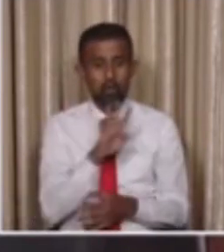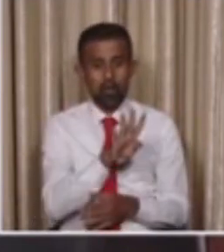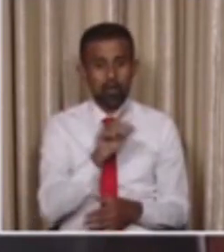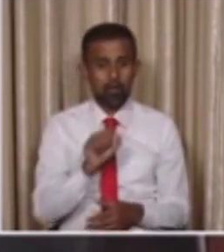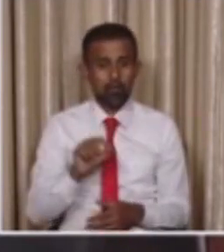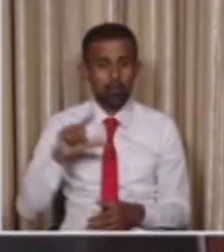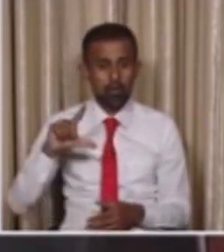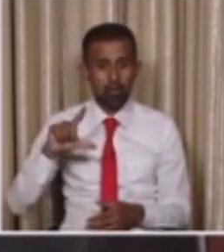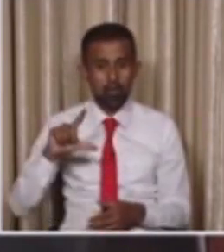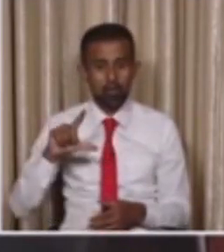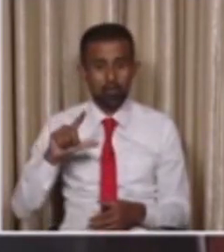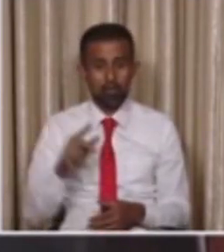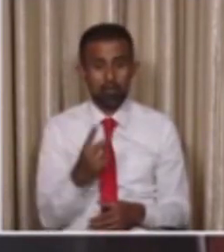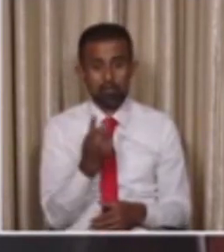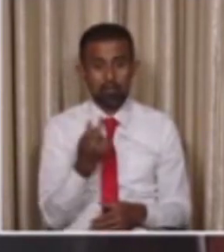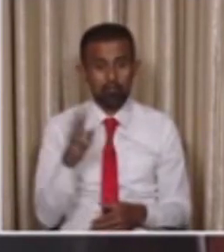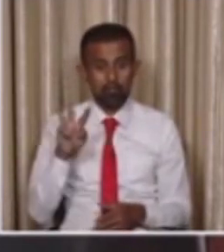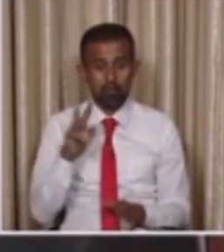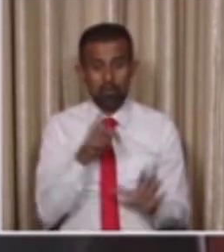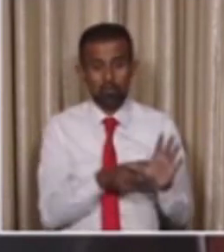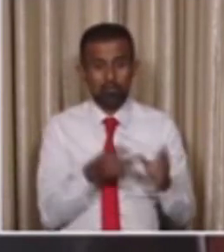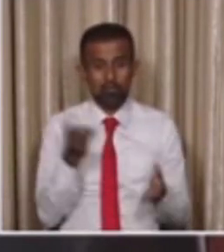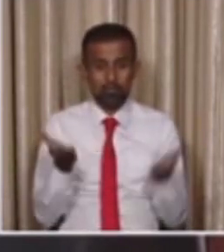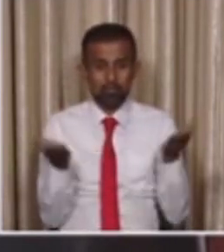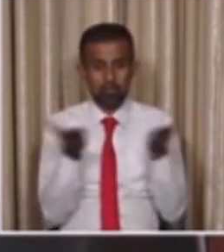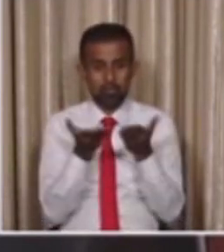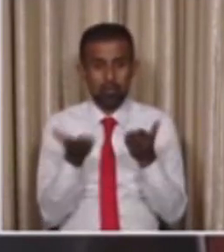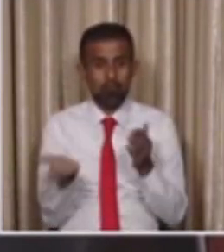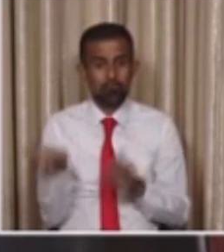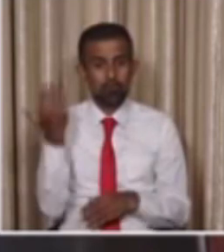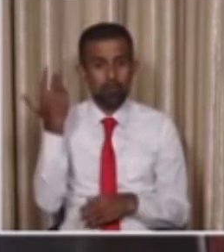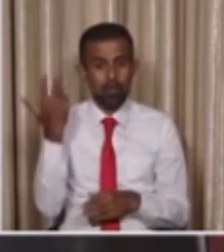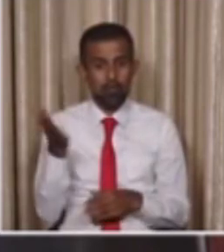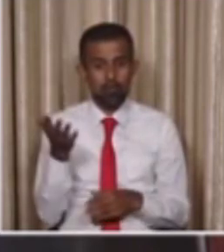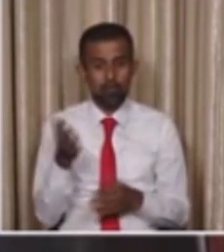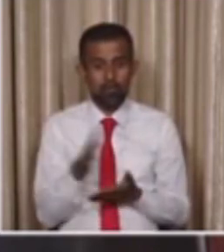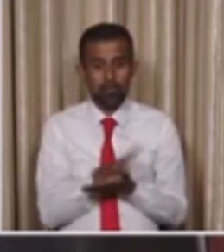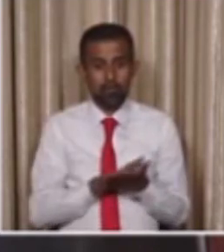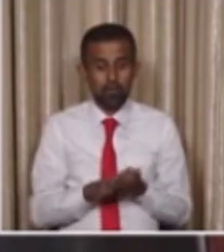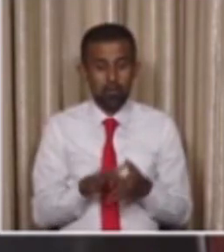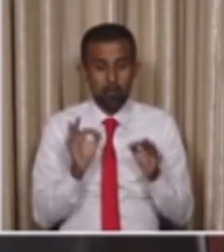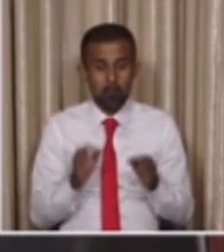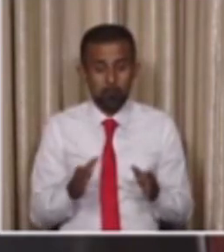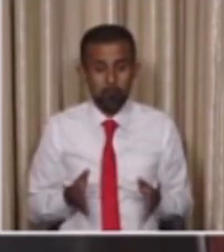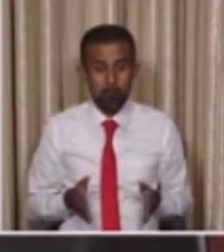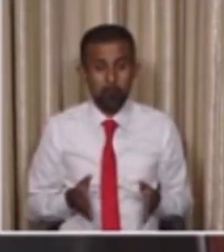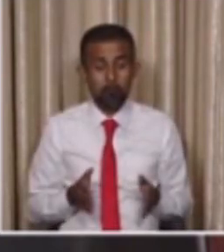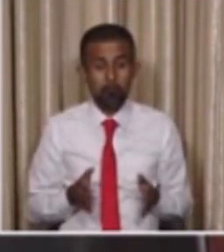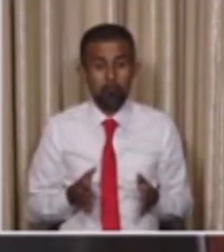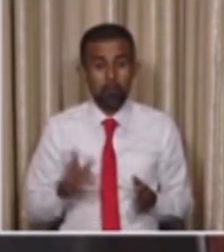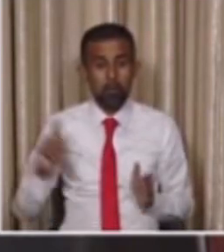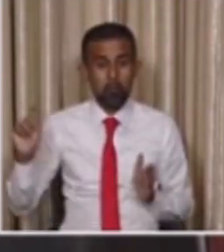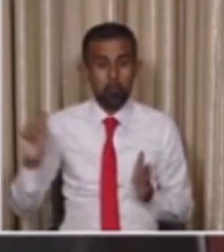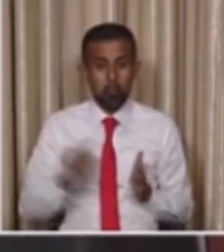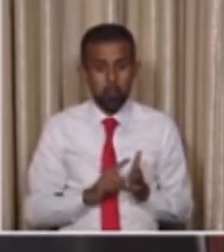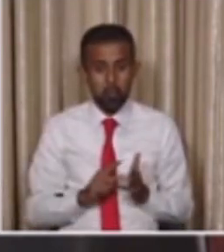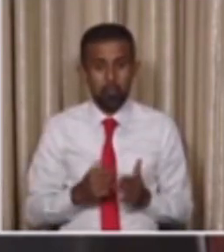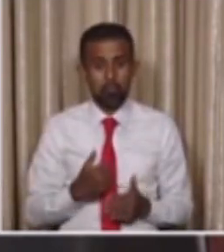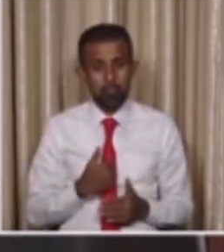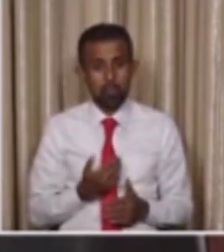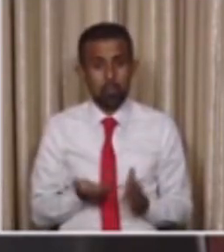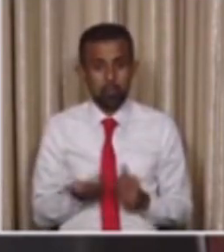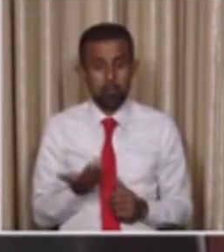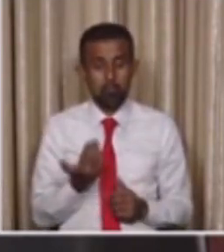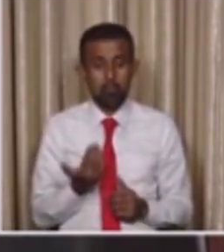4.7කින් 2020ට සාපේක්ෂව වැඩි වෙලා තියෙනවා. විධිමත් මාර්ග හරහා මුදල් ප්‍රේෂණය කිරීම දිරිමත් කිරීමට රජය ගනු